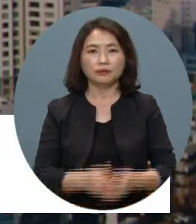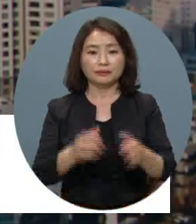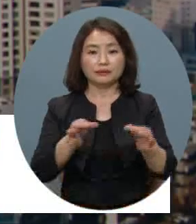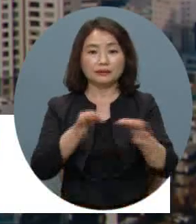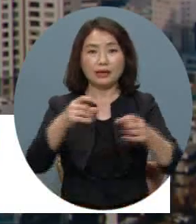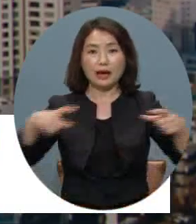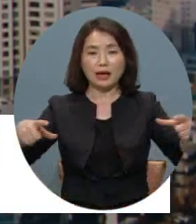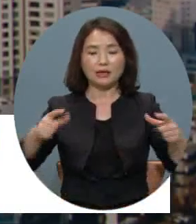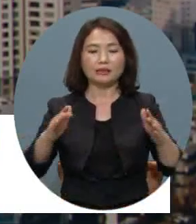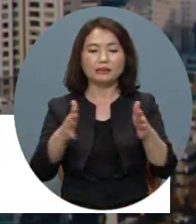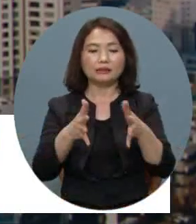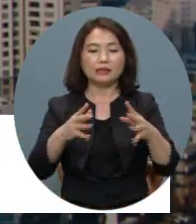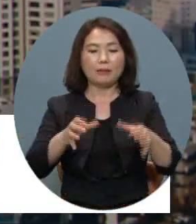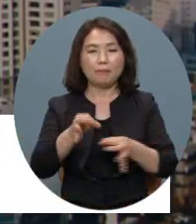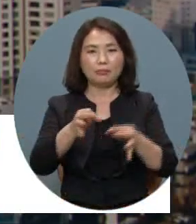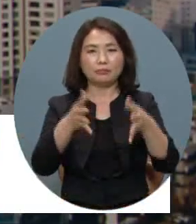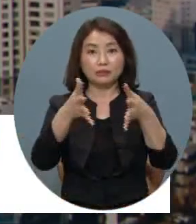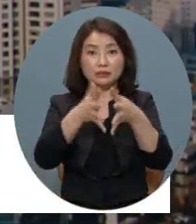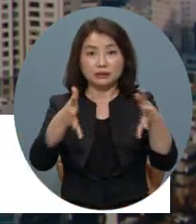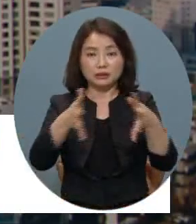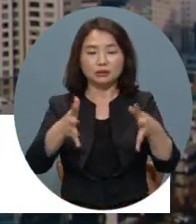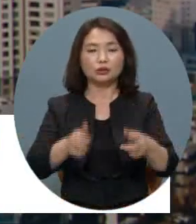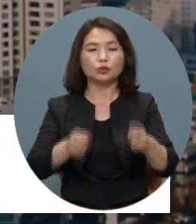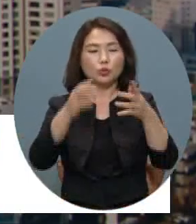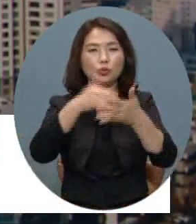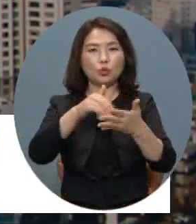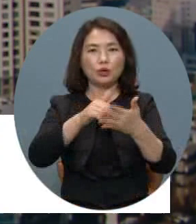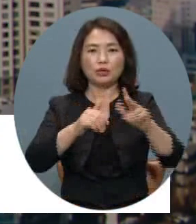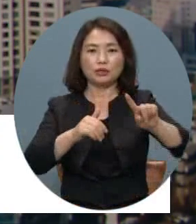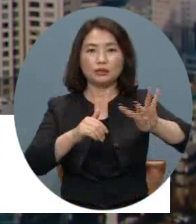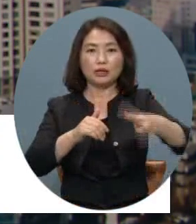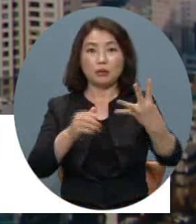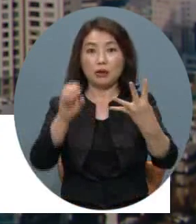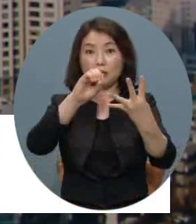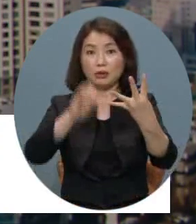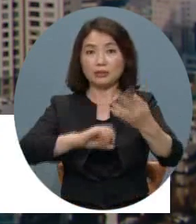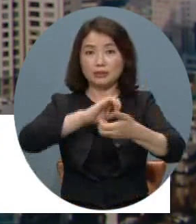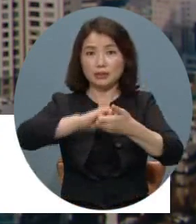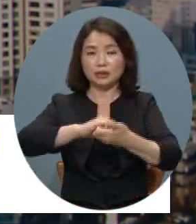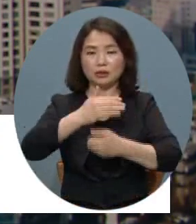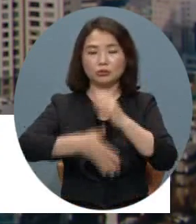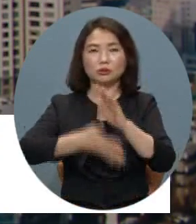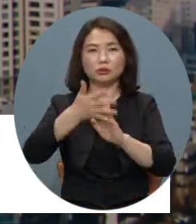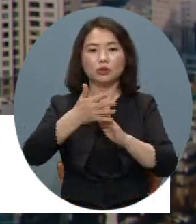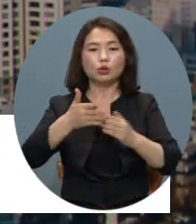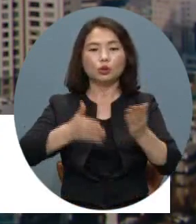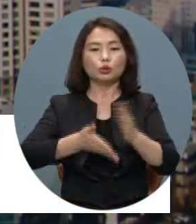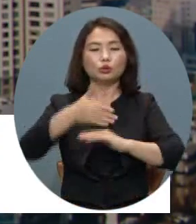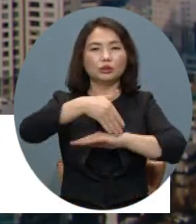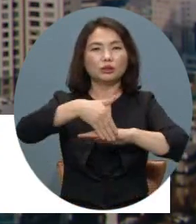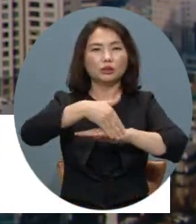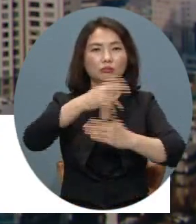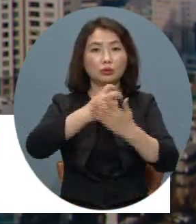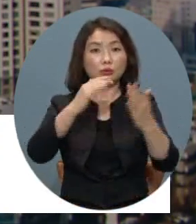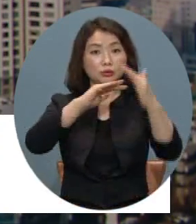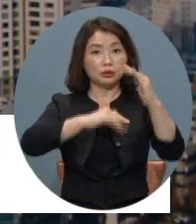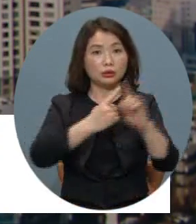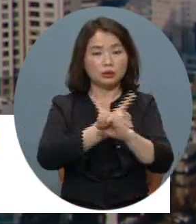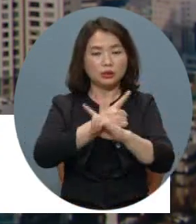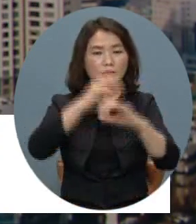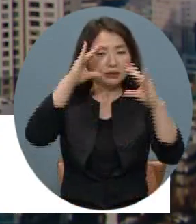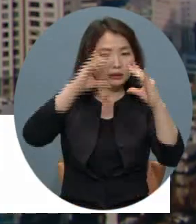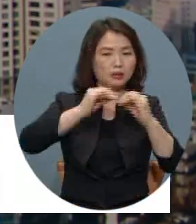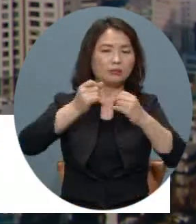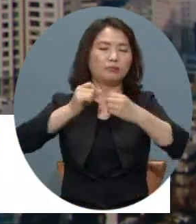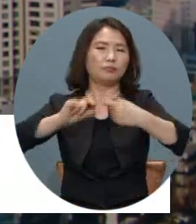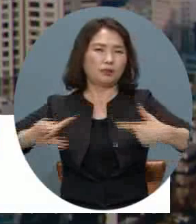상업지역 안 주상복합 건물의 주거용 용적률을 400%로 제한하는 대구시 도시계획 조례 개정안을 두고 찬반